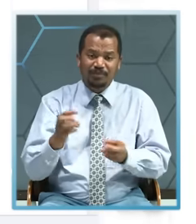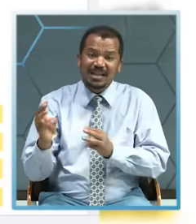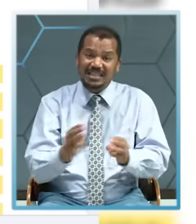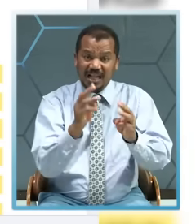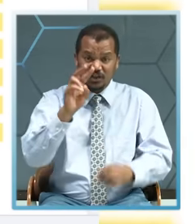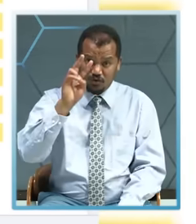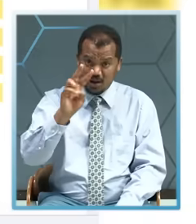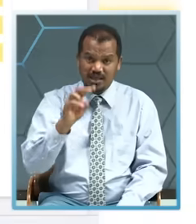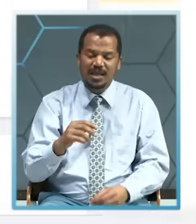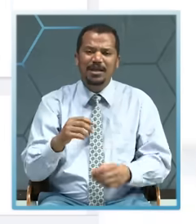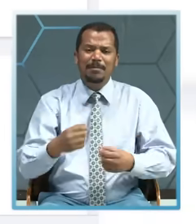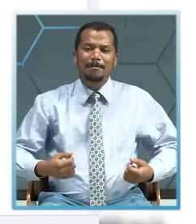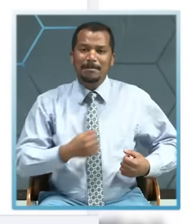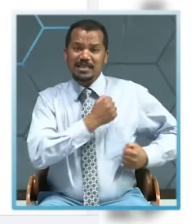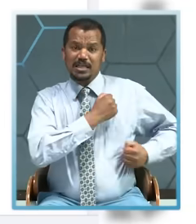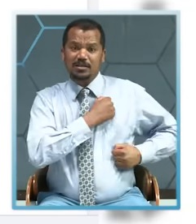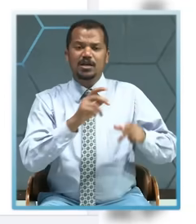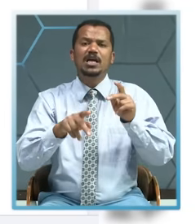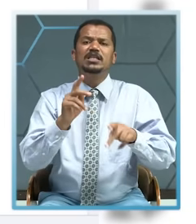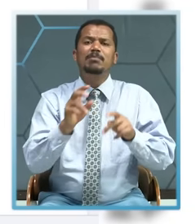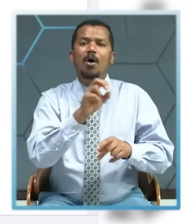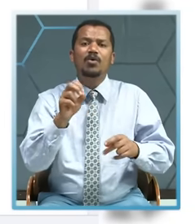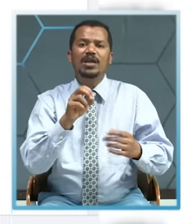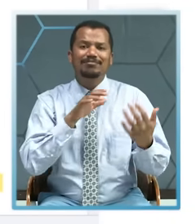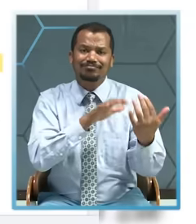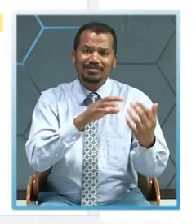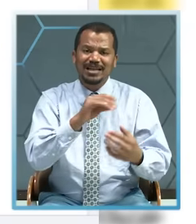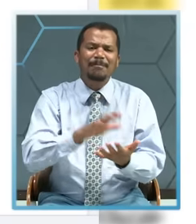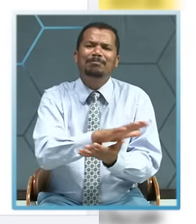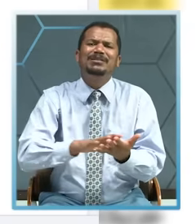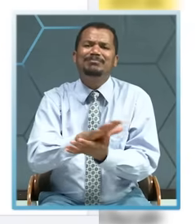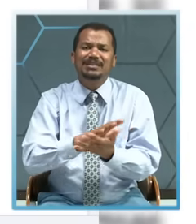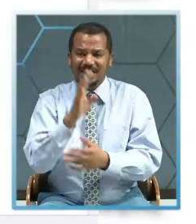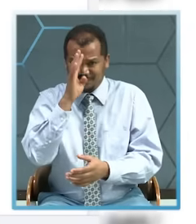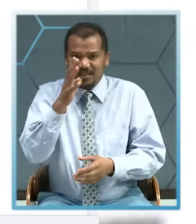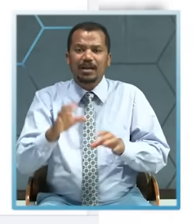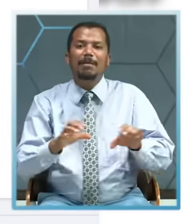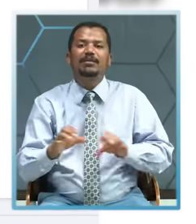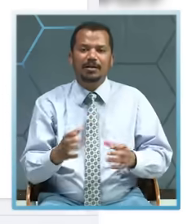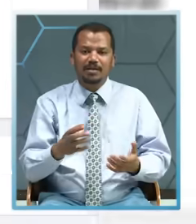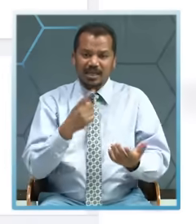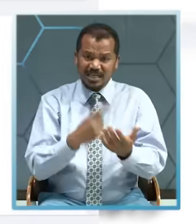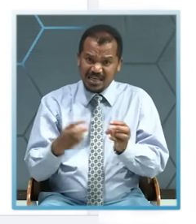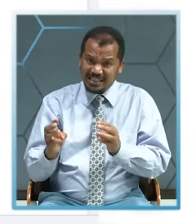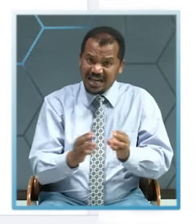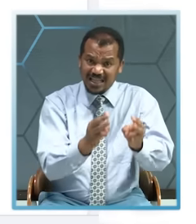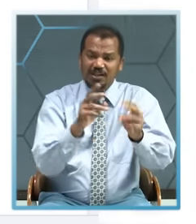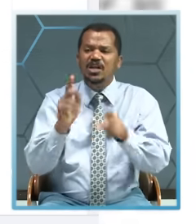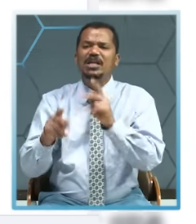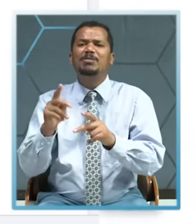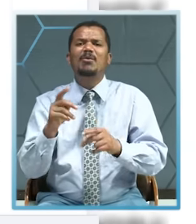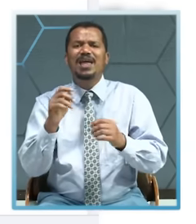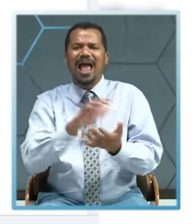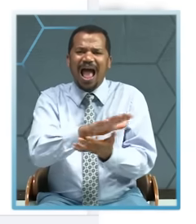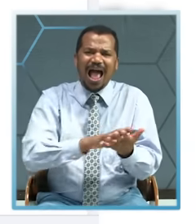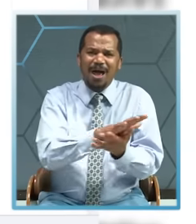ያትታል። ስትራቴጂ 2 በትጥቅ የታገዘ ህዝባዊ አመጽና ሁከት ወይም በጥፈት እንዲፈጠር ማድረግ። ይህ